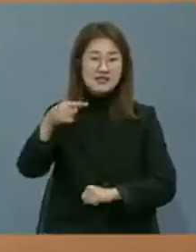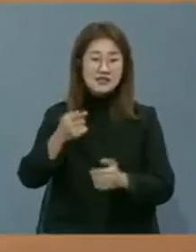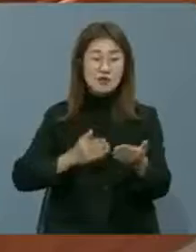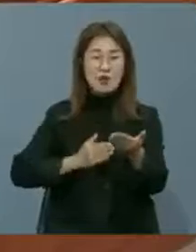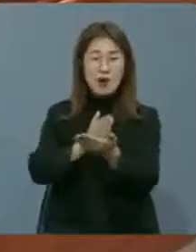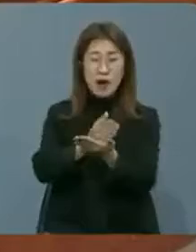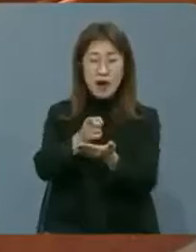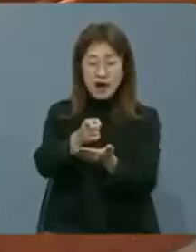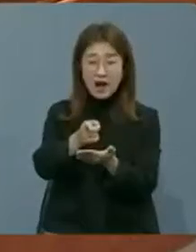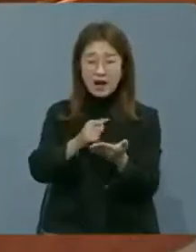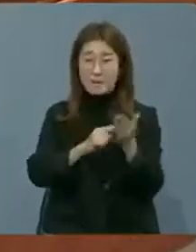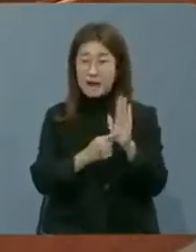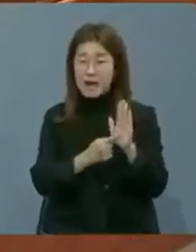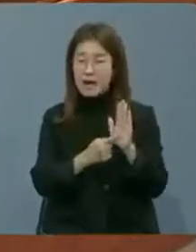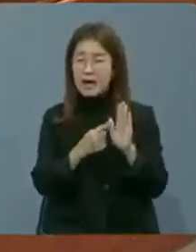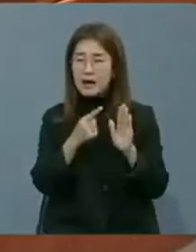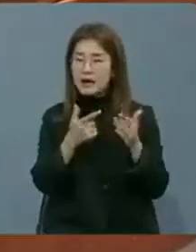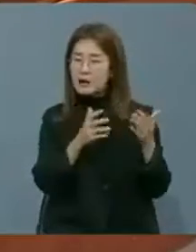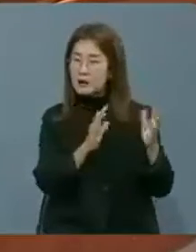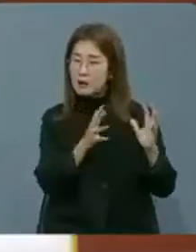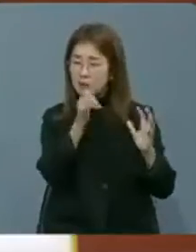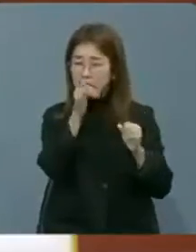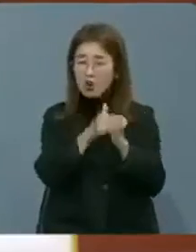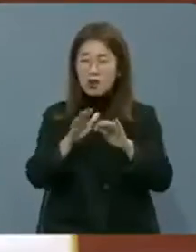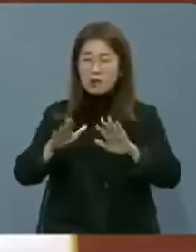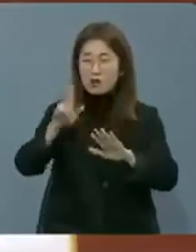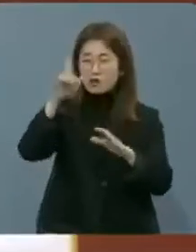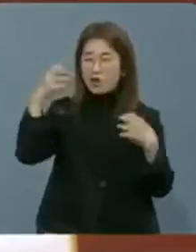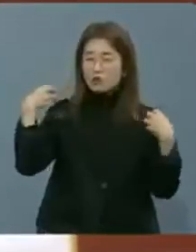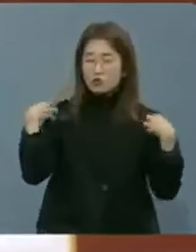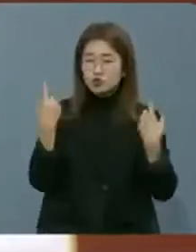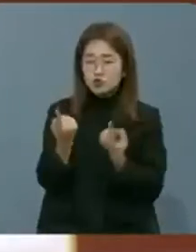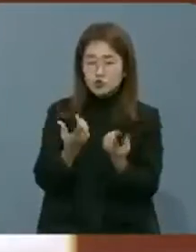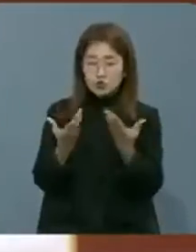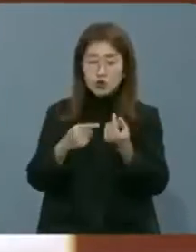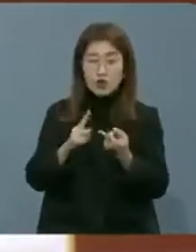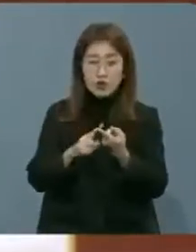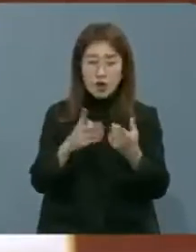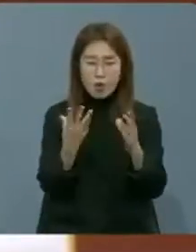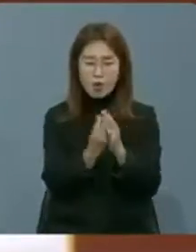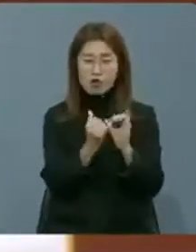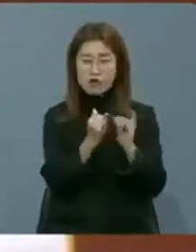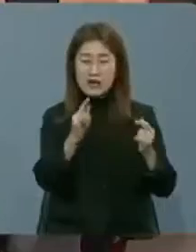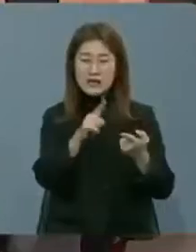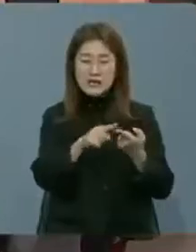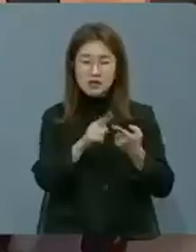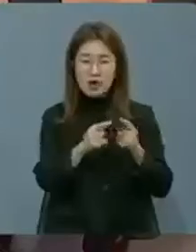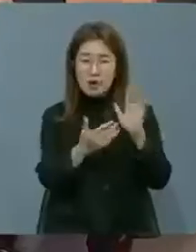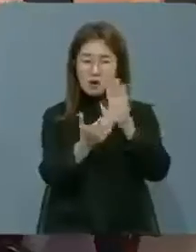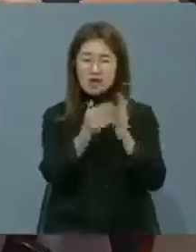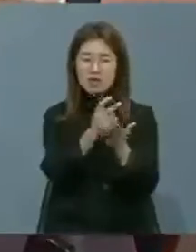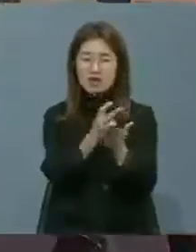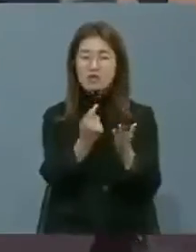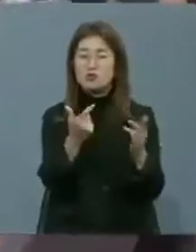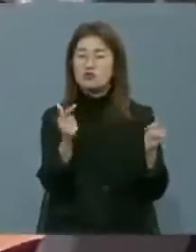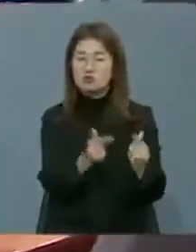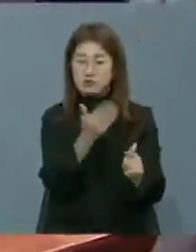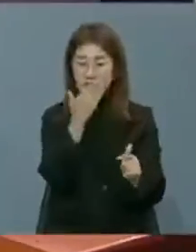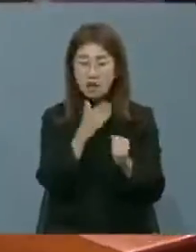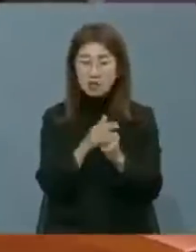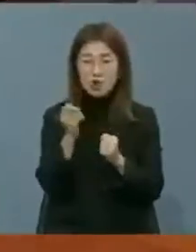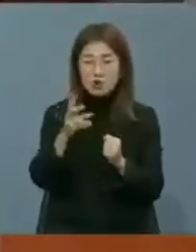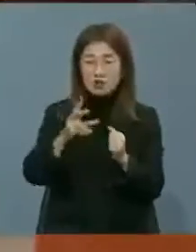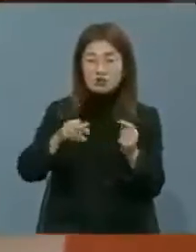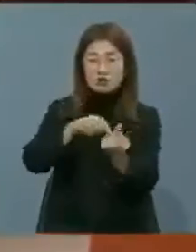미루어 이번주 발표될 정보 조정 안에는 예방접종 완료 자에 대한 방역 지침 뭐 아놔 다중이용시설 영업시간